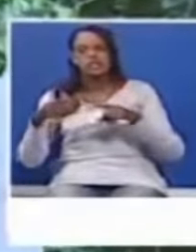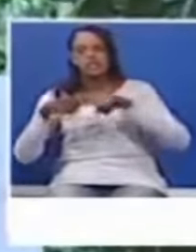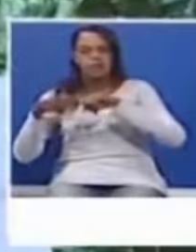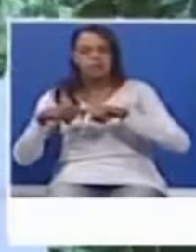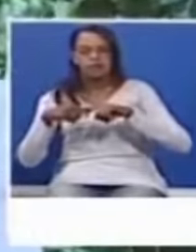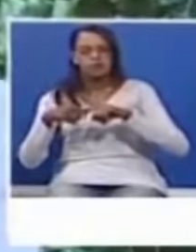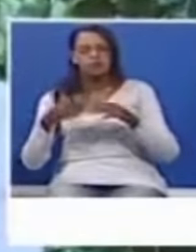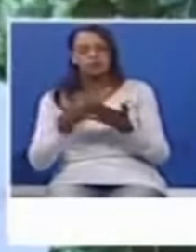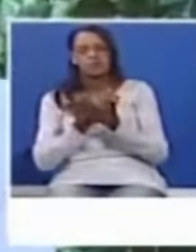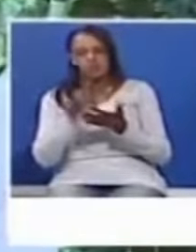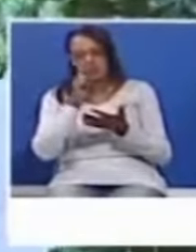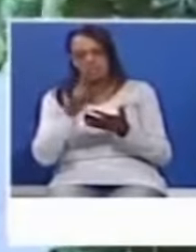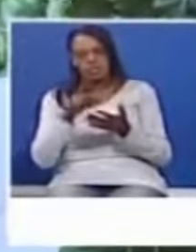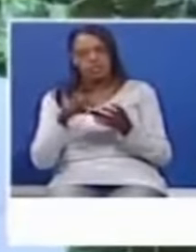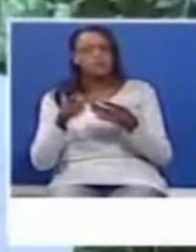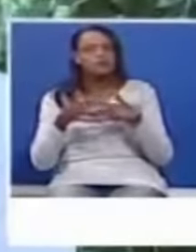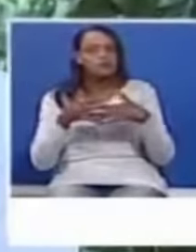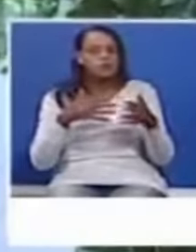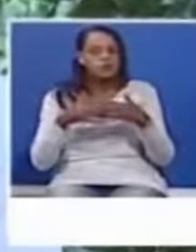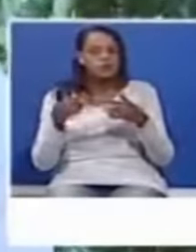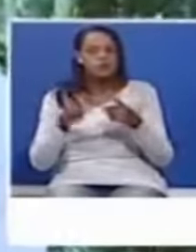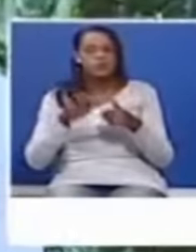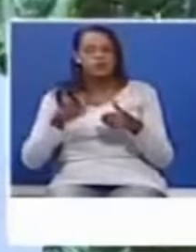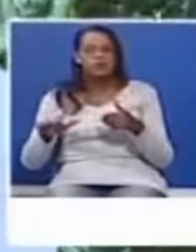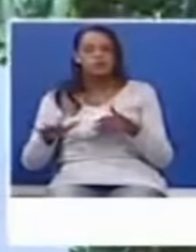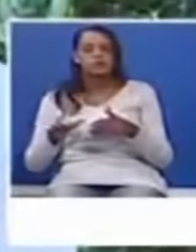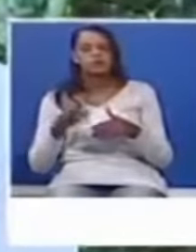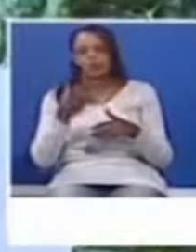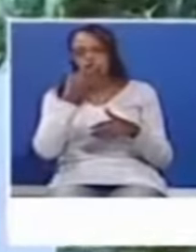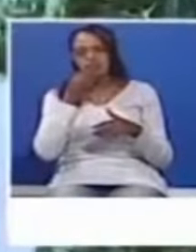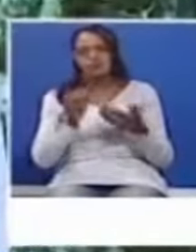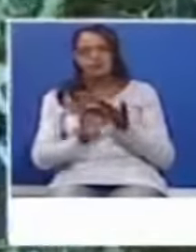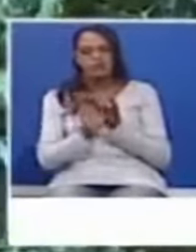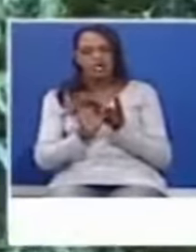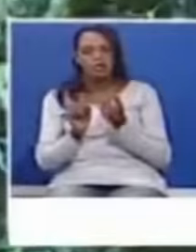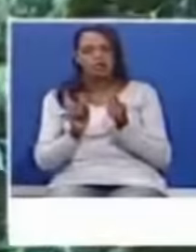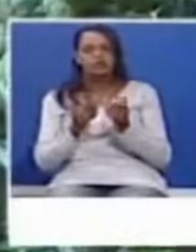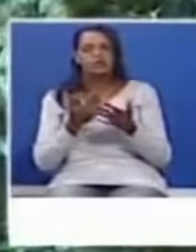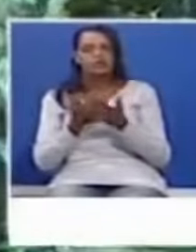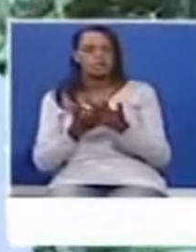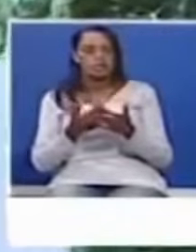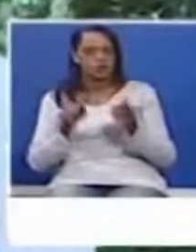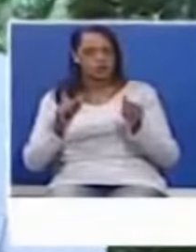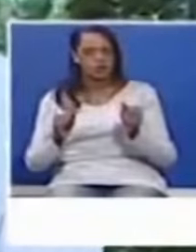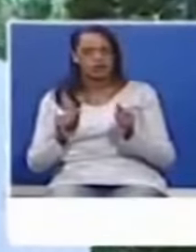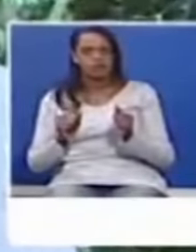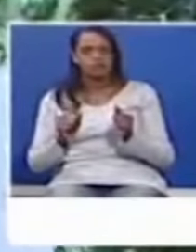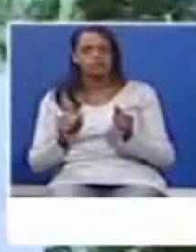ዓይነት ዘይምርዳእ ካልእ ኣብ ዝፍጠረሉ ቆልዑ ነብሶም ክከላኸሉ ይኹን ብዛዕባ መሰላቶም